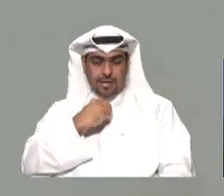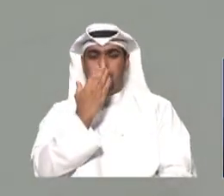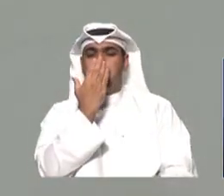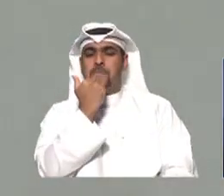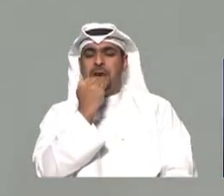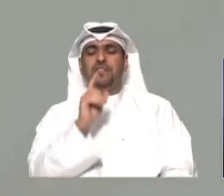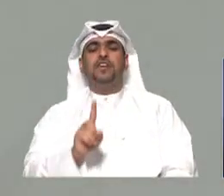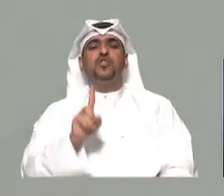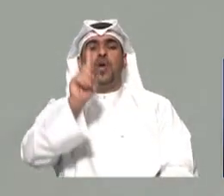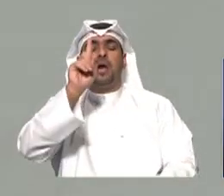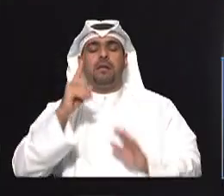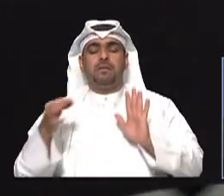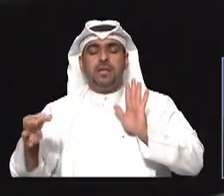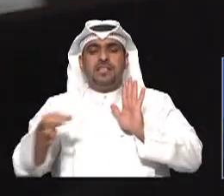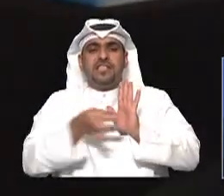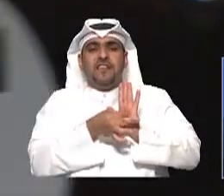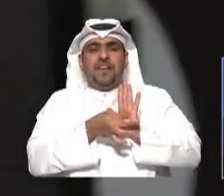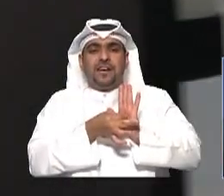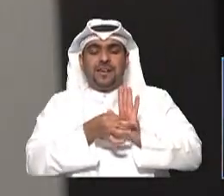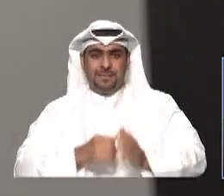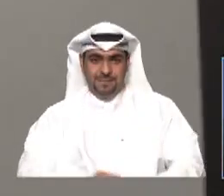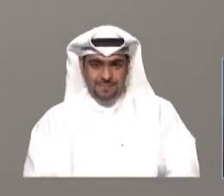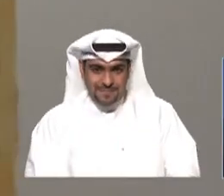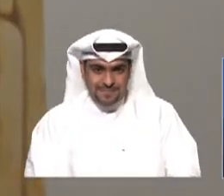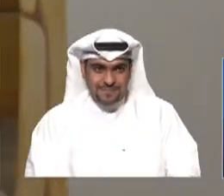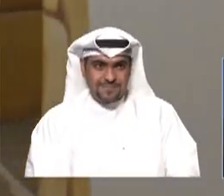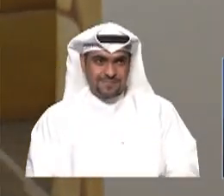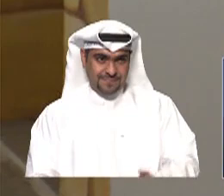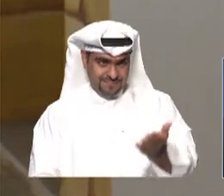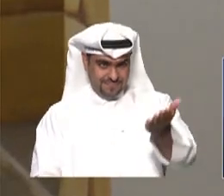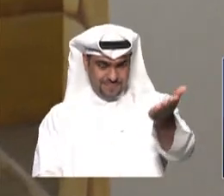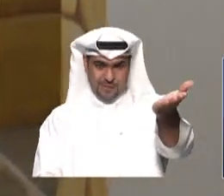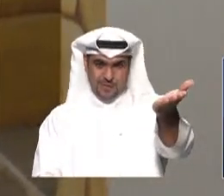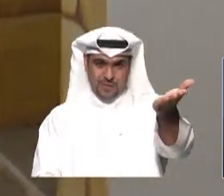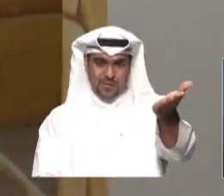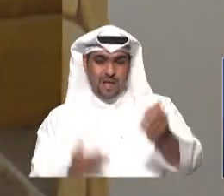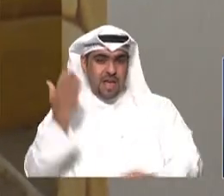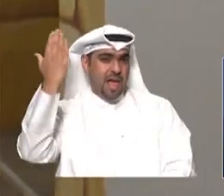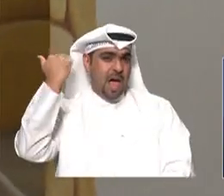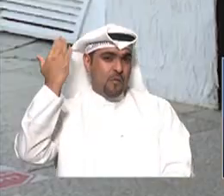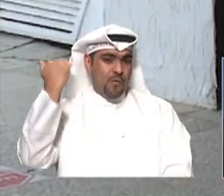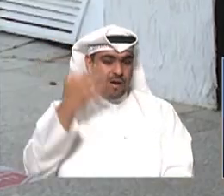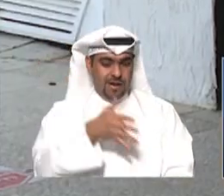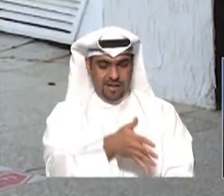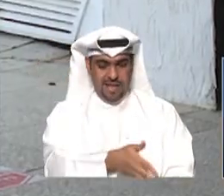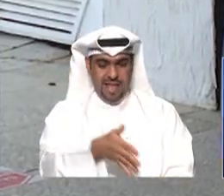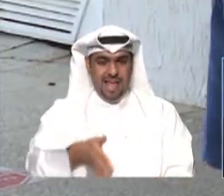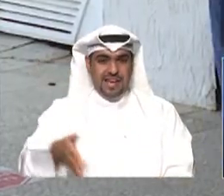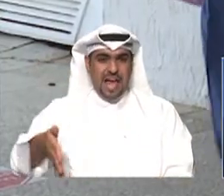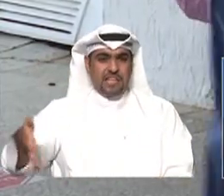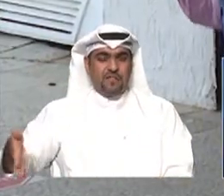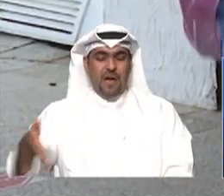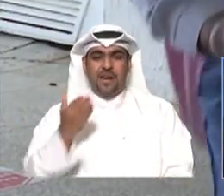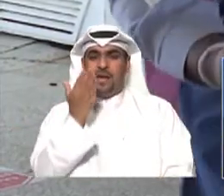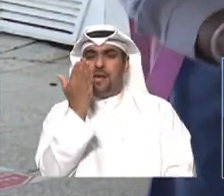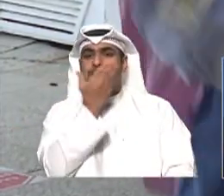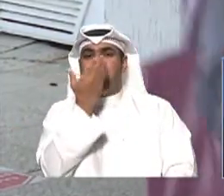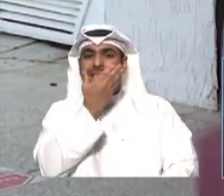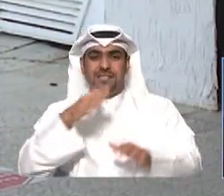سد فجوة الفاقد التعليمي، كما لها انعكاسات إيجابية على الصحة النفسية والجسدية